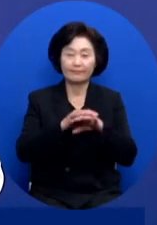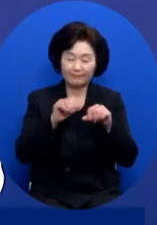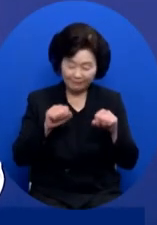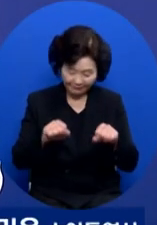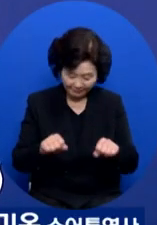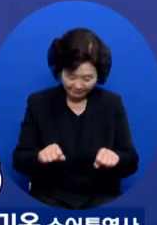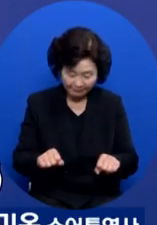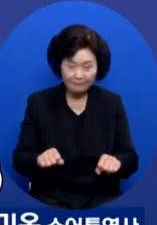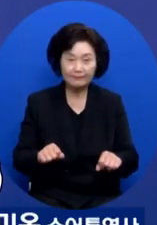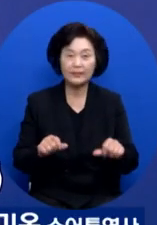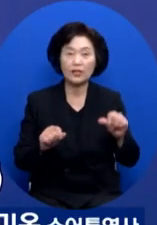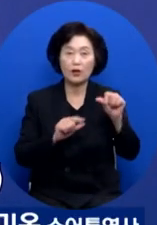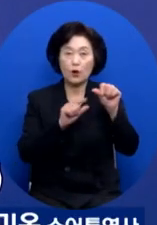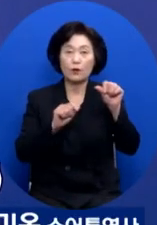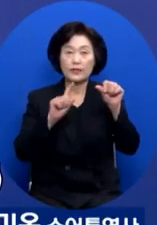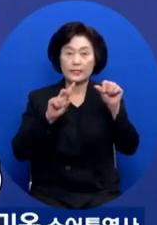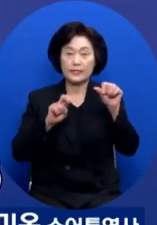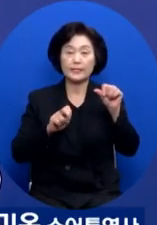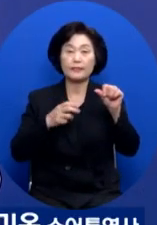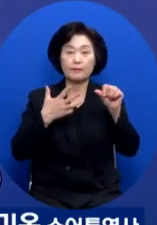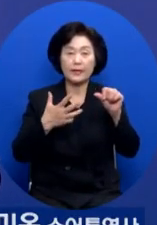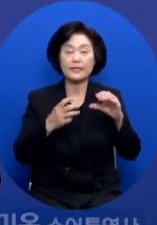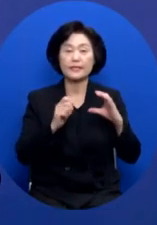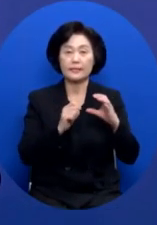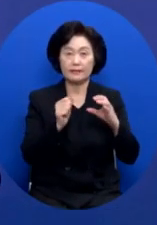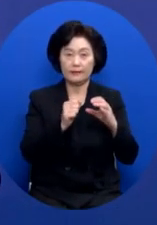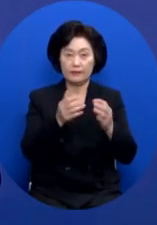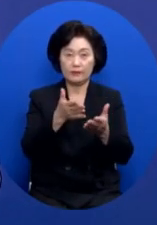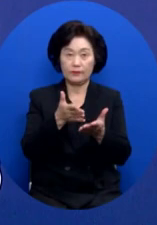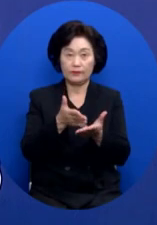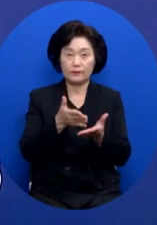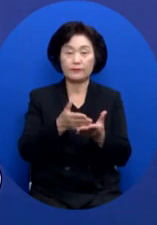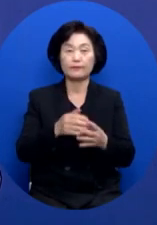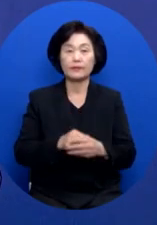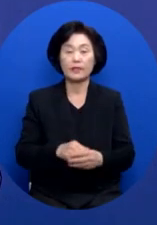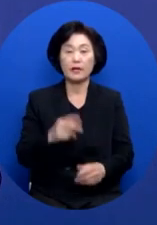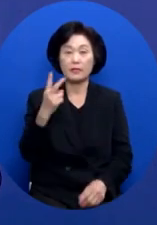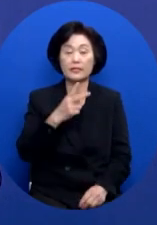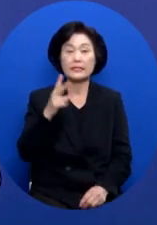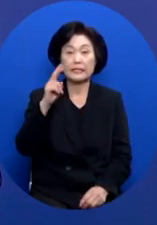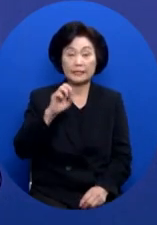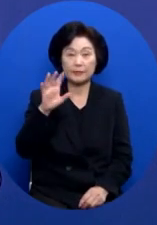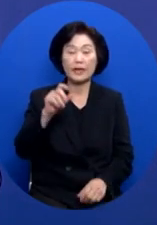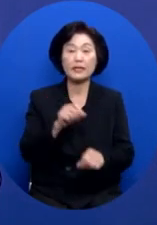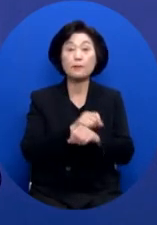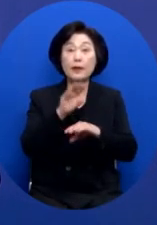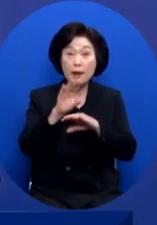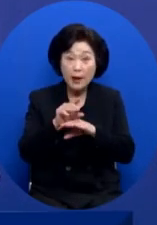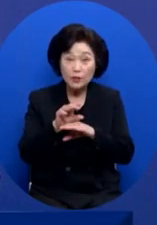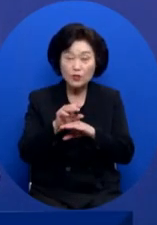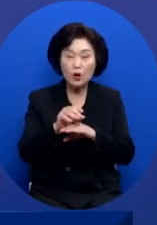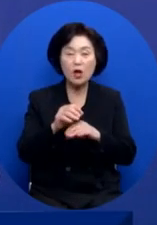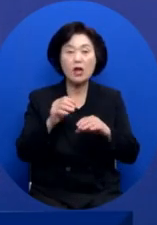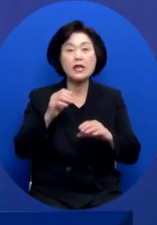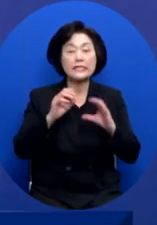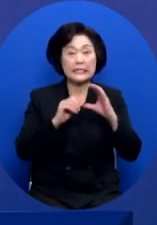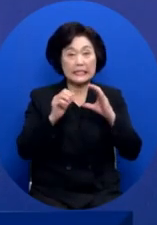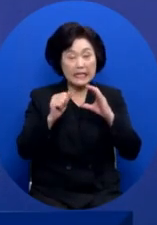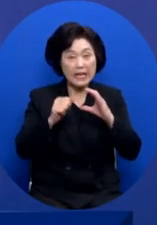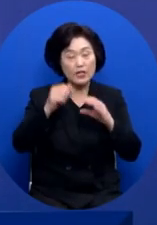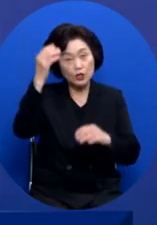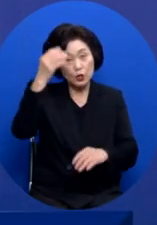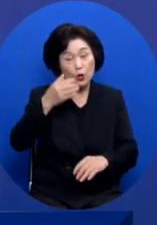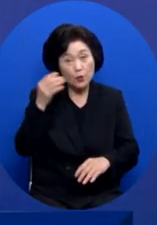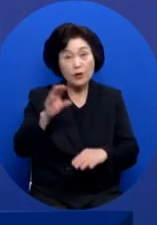시청자 여러분 안녕하십니까? 5월 28일 CTS 뉴스입니다. 2024 특별방송 CTS 위크인 광주가